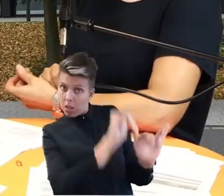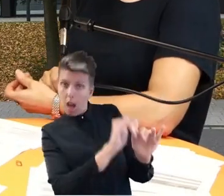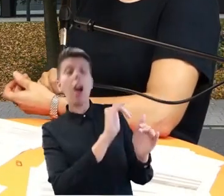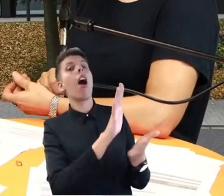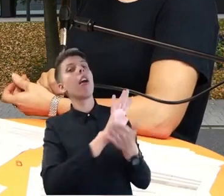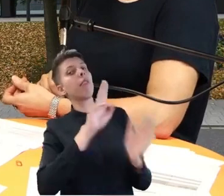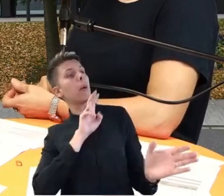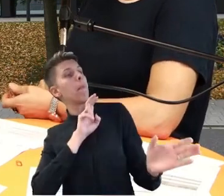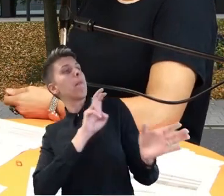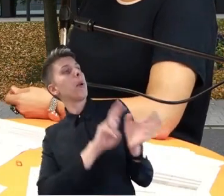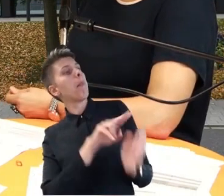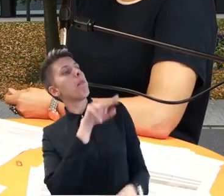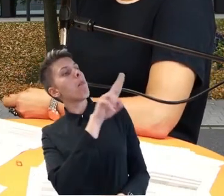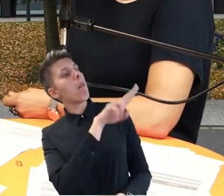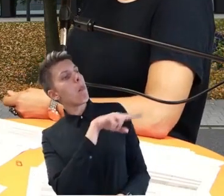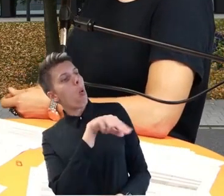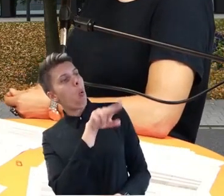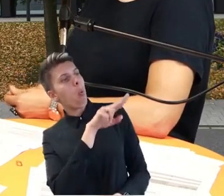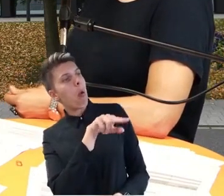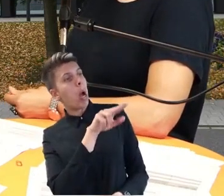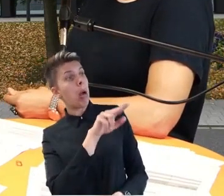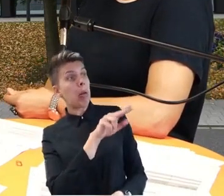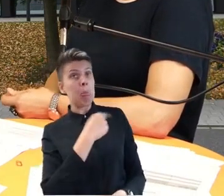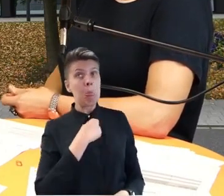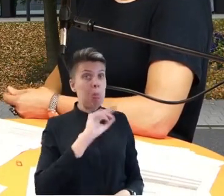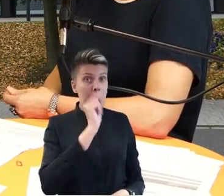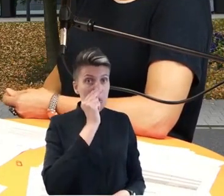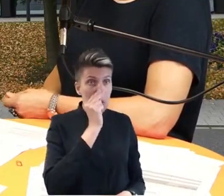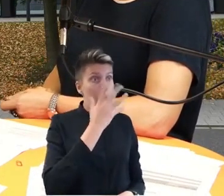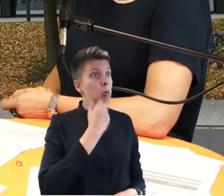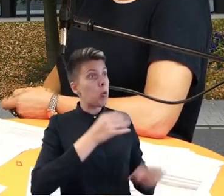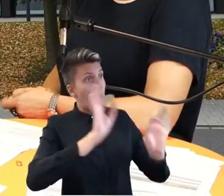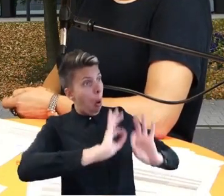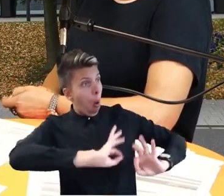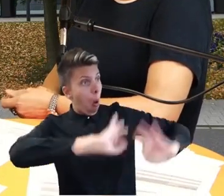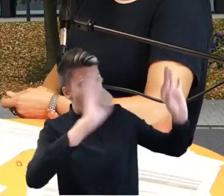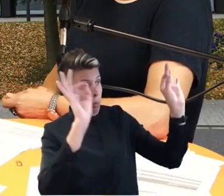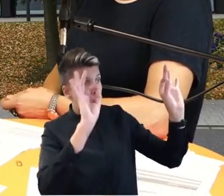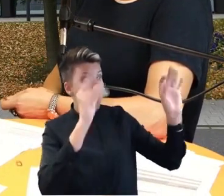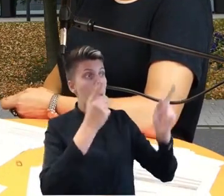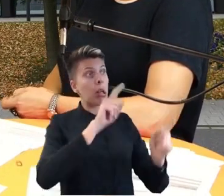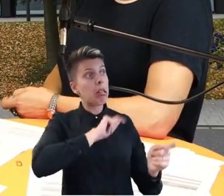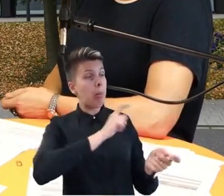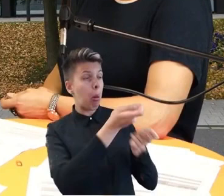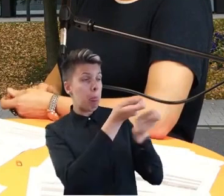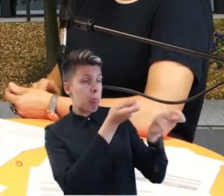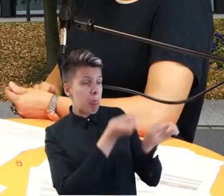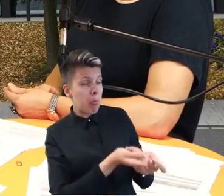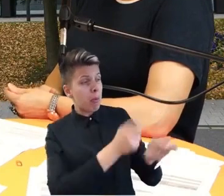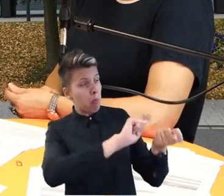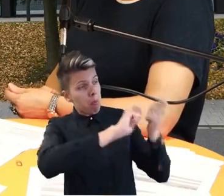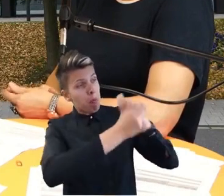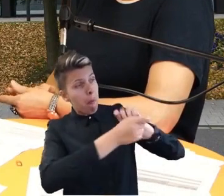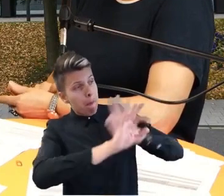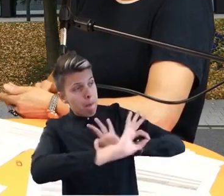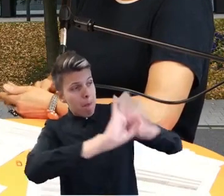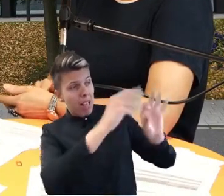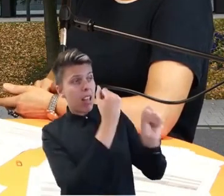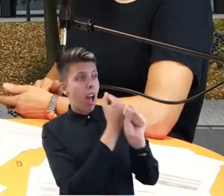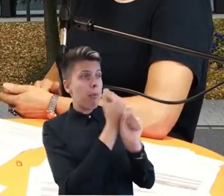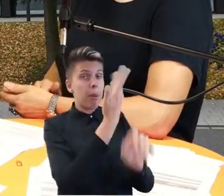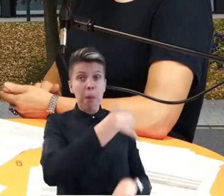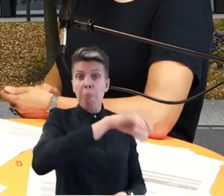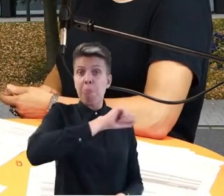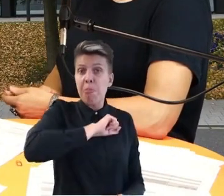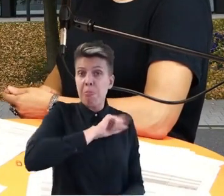beobachten um dann zu prüfen gibt es optimierungsbedarf kann ich an der einen oder anderen stellschraube nochmal etwas drehen um einfach die arbeit effektiver zu machen